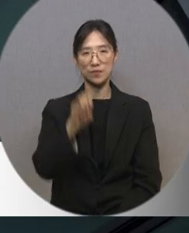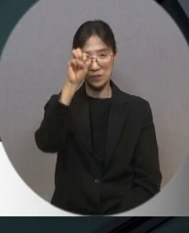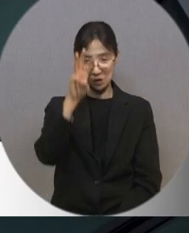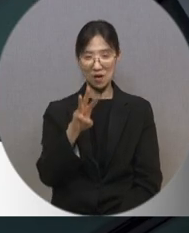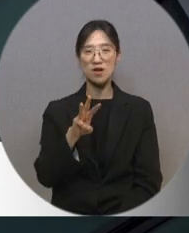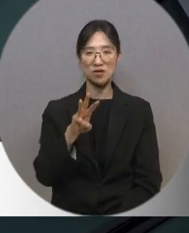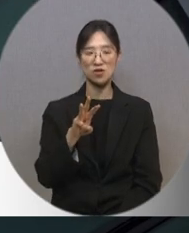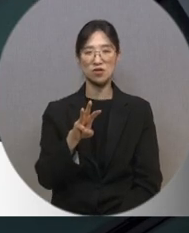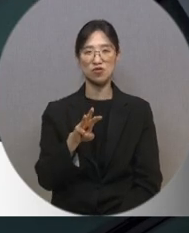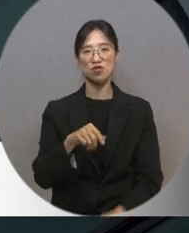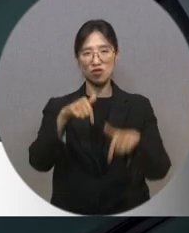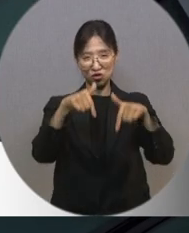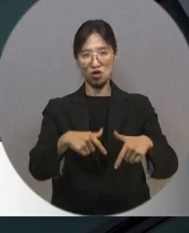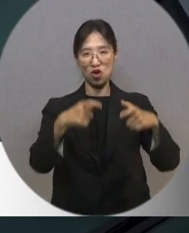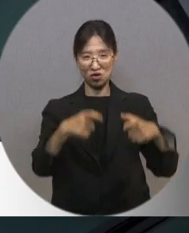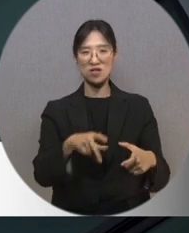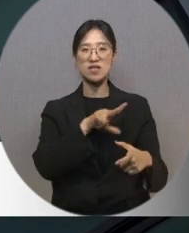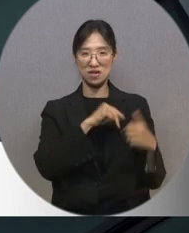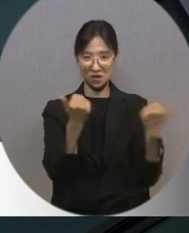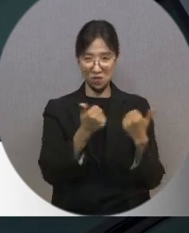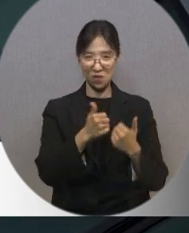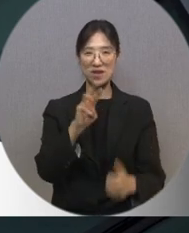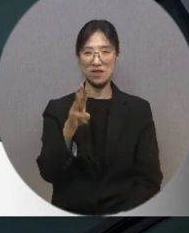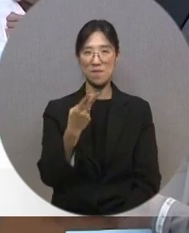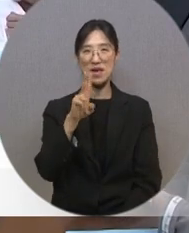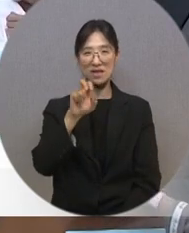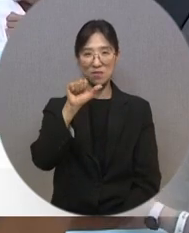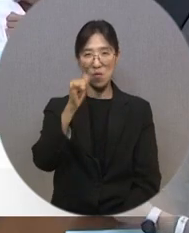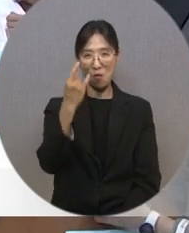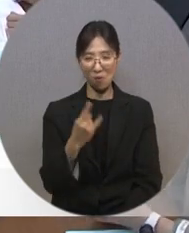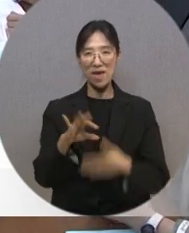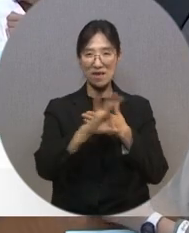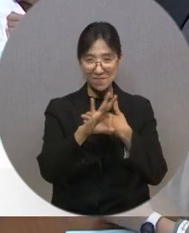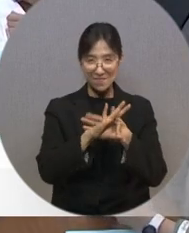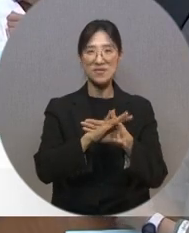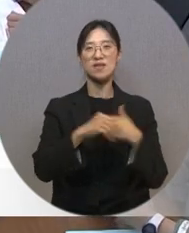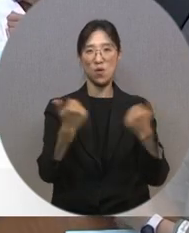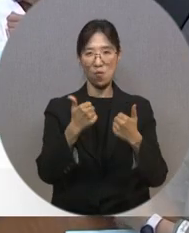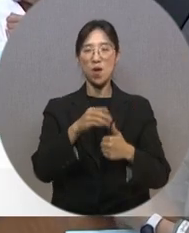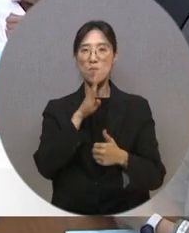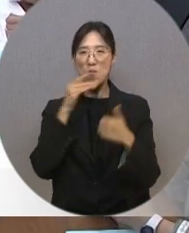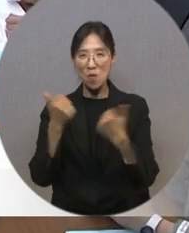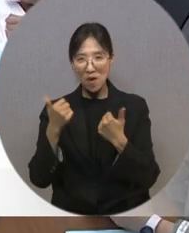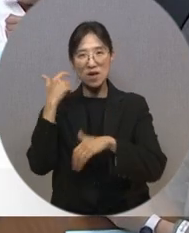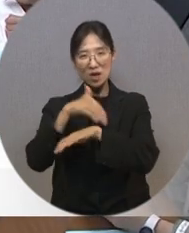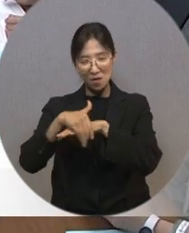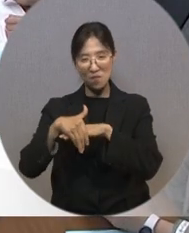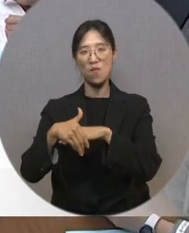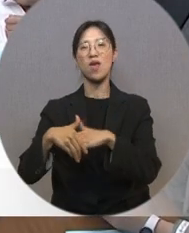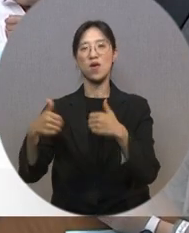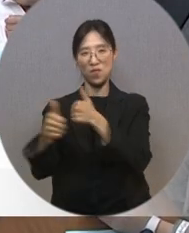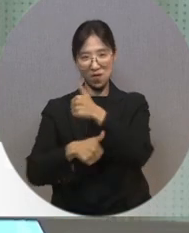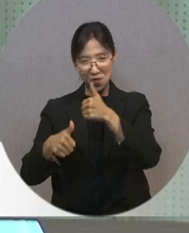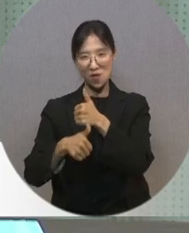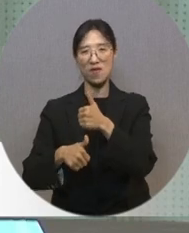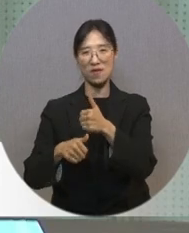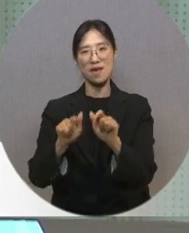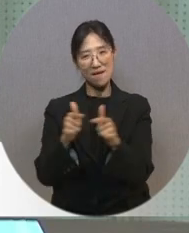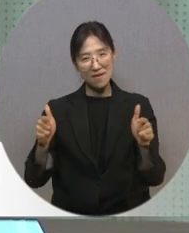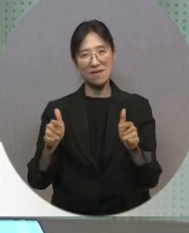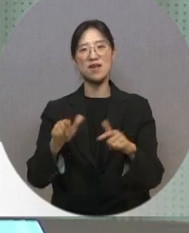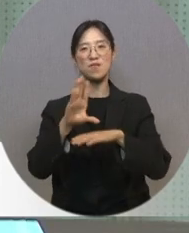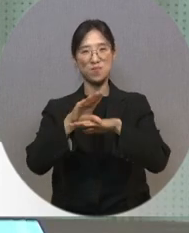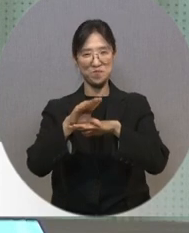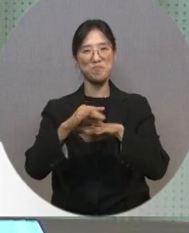광주광역시 서구의회가 제325회 임시회부터 본회의와 기획총무위원회, 사회도시위원회 활동을 생중계로